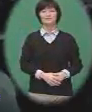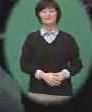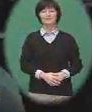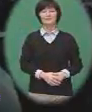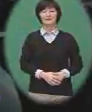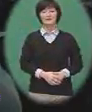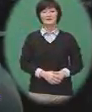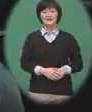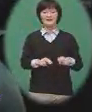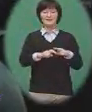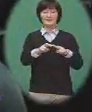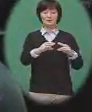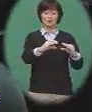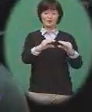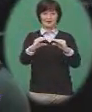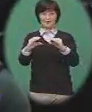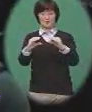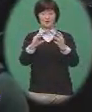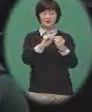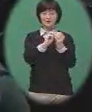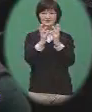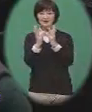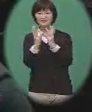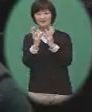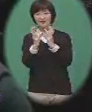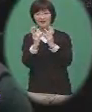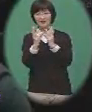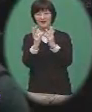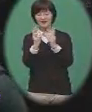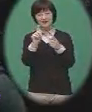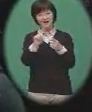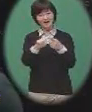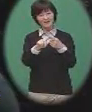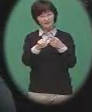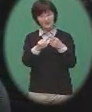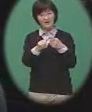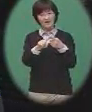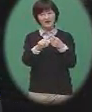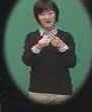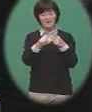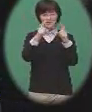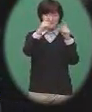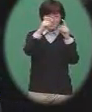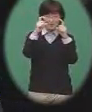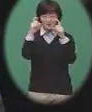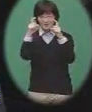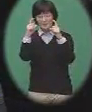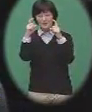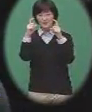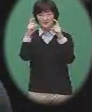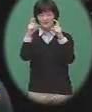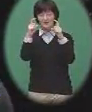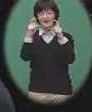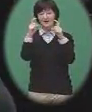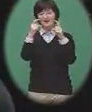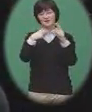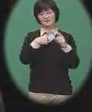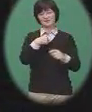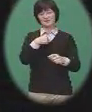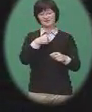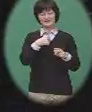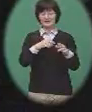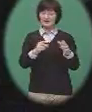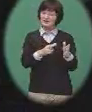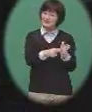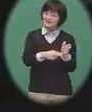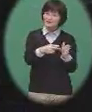鉄道の車両と一緒に桜のその景色を合わせたその写真が撮れるので、その僕鉄道が好きな